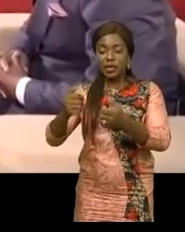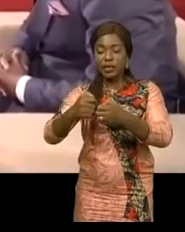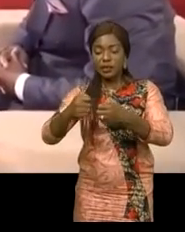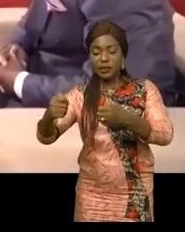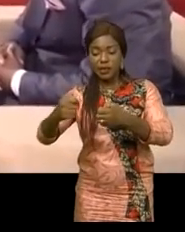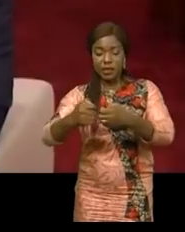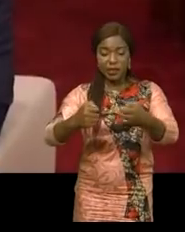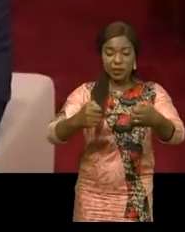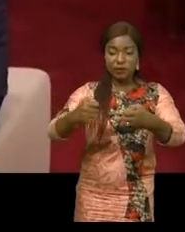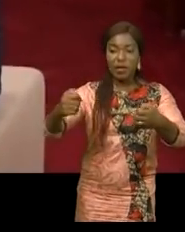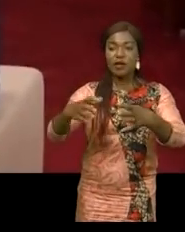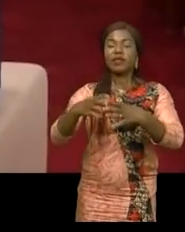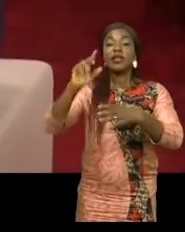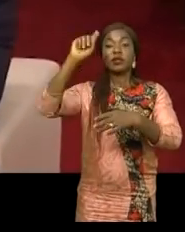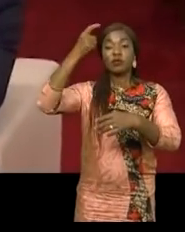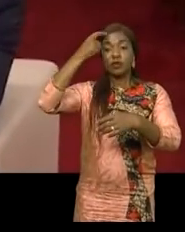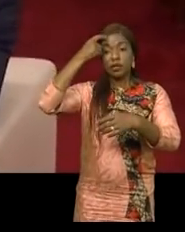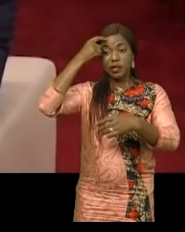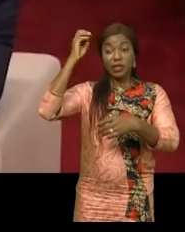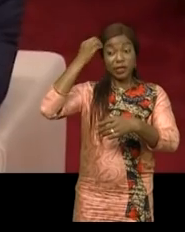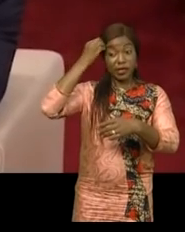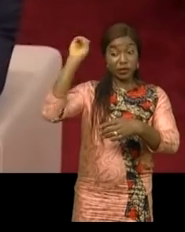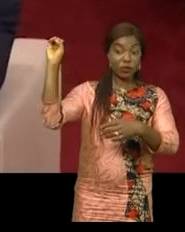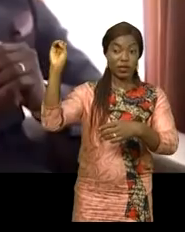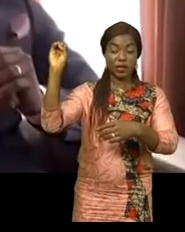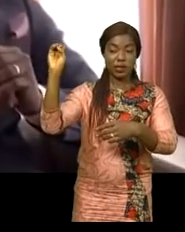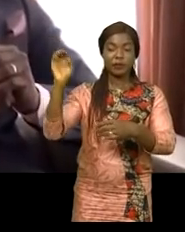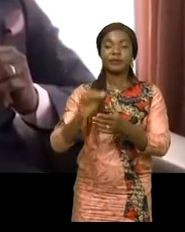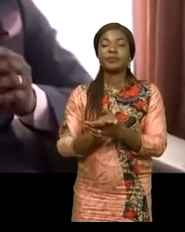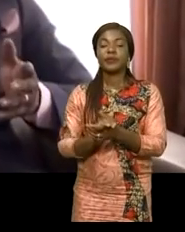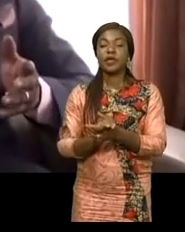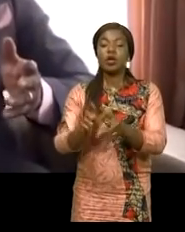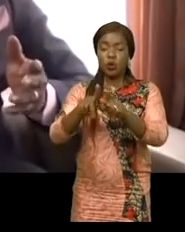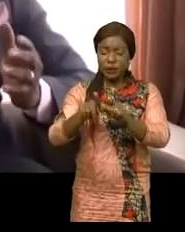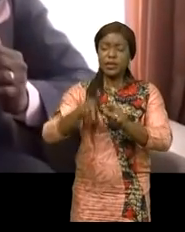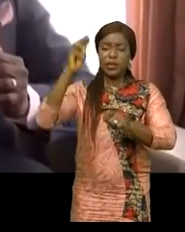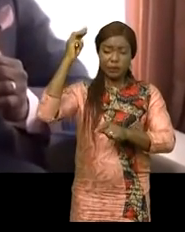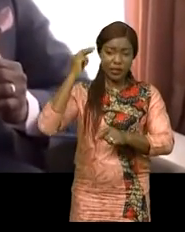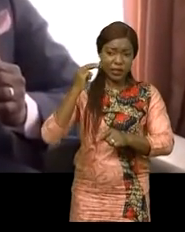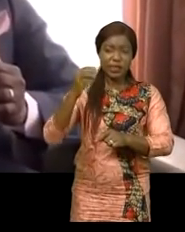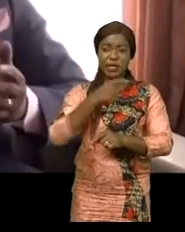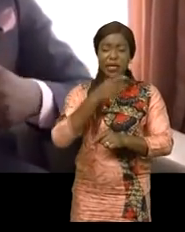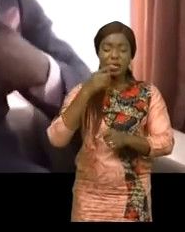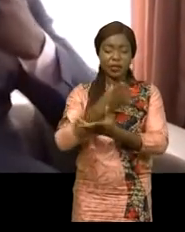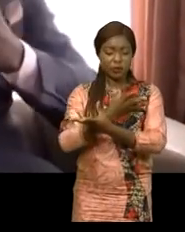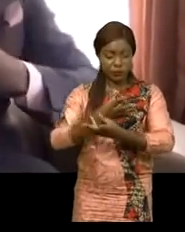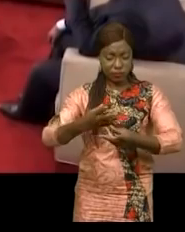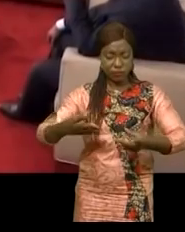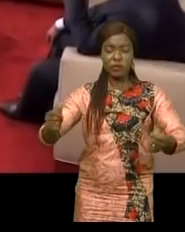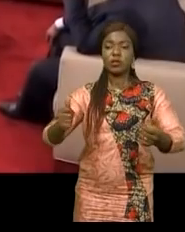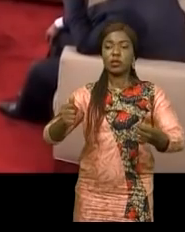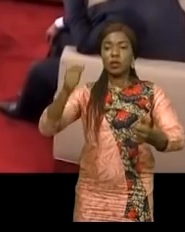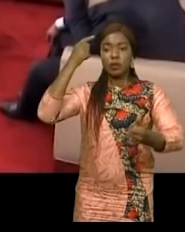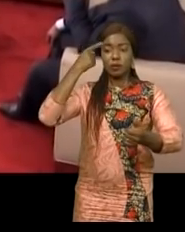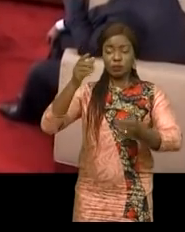avec le gouverneur de l'équateur bobobo locaux chérubin okende et a résolu de se pencher sur